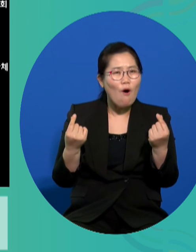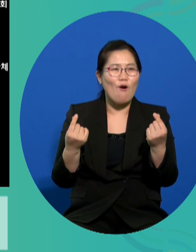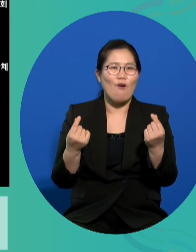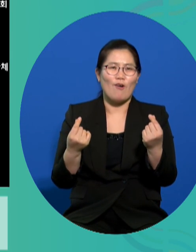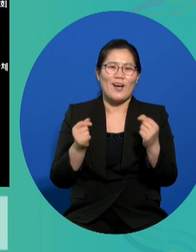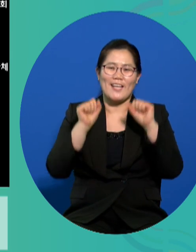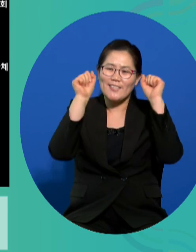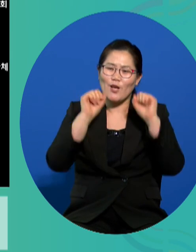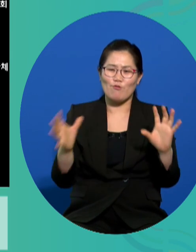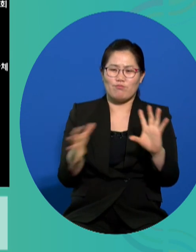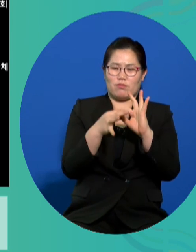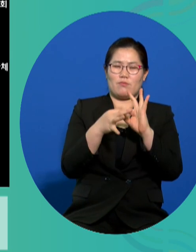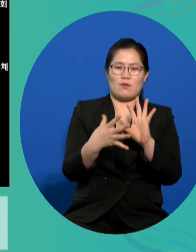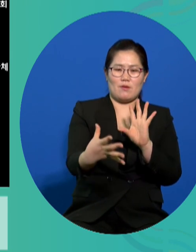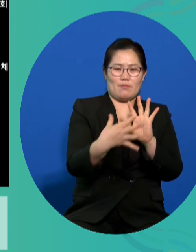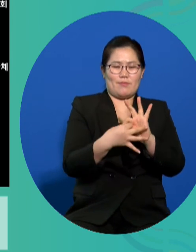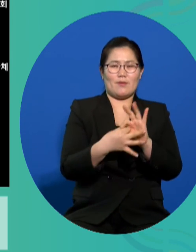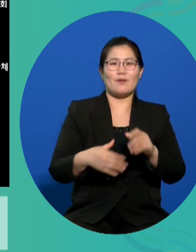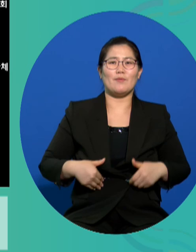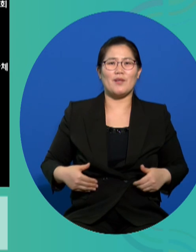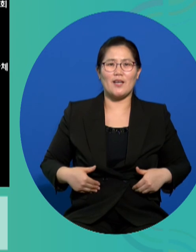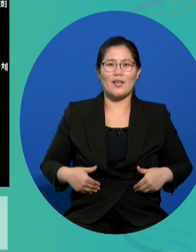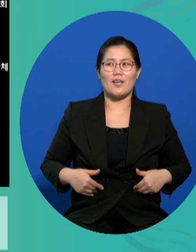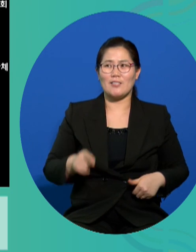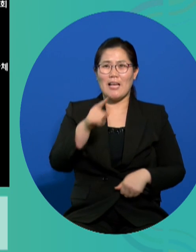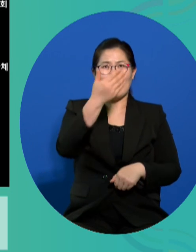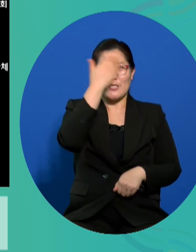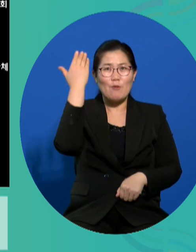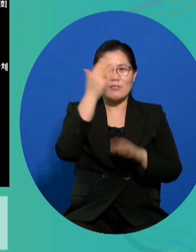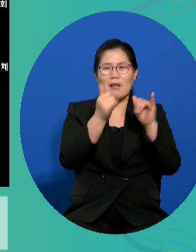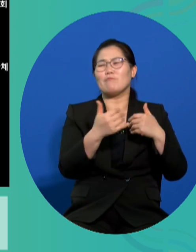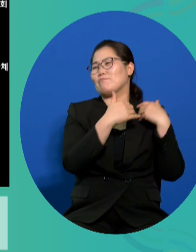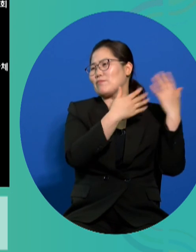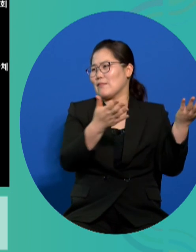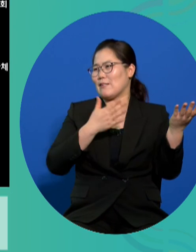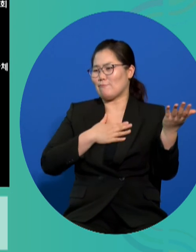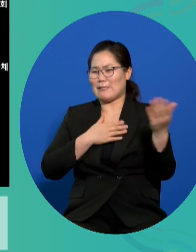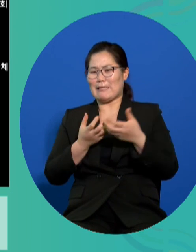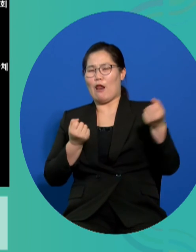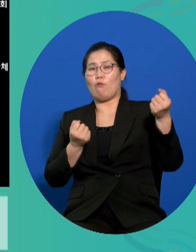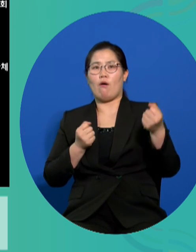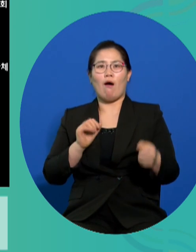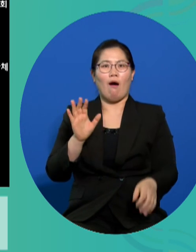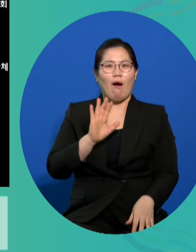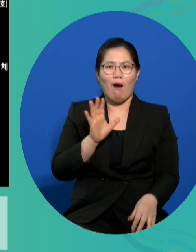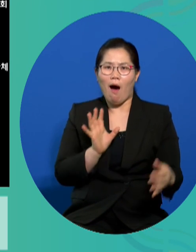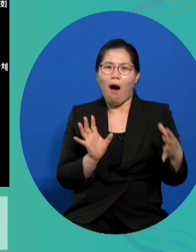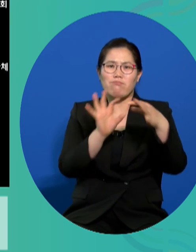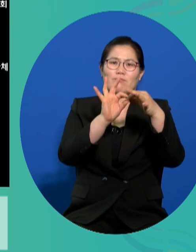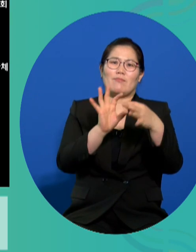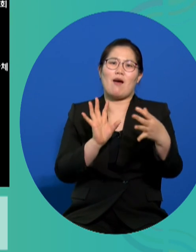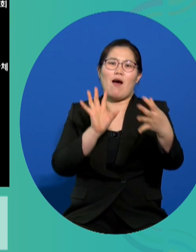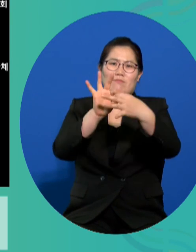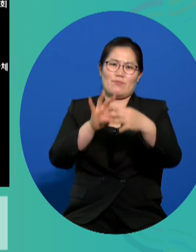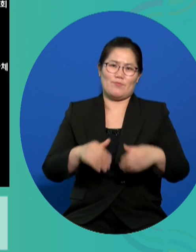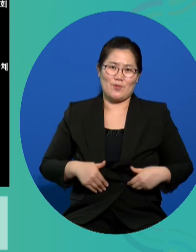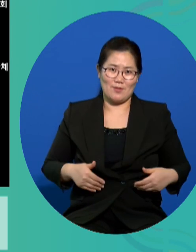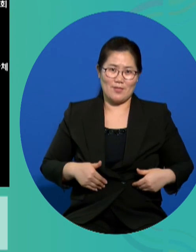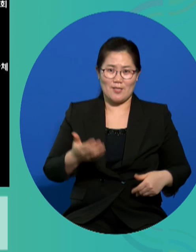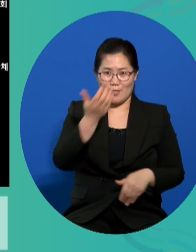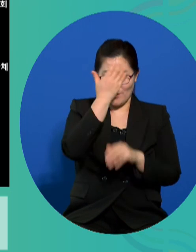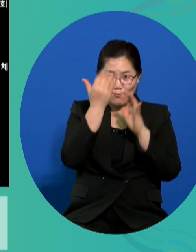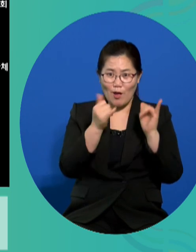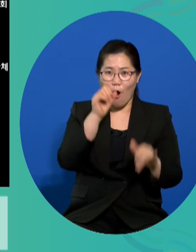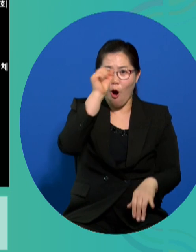공간에 무엇인가를 만들어줘야 되고 이게 젊은이들이 그냥 괜히 좋아하는 게 아닙니다. 우리 나이